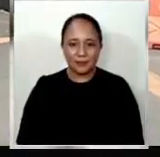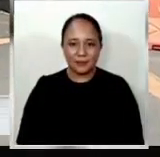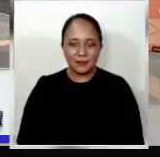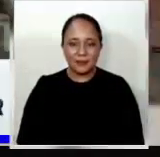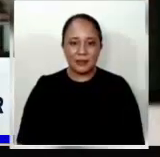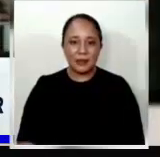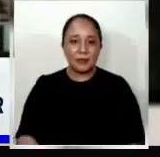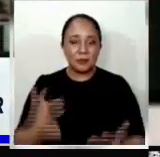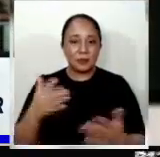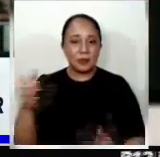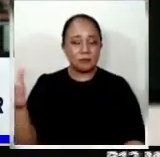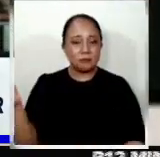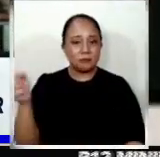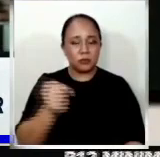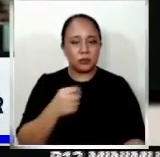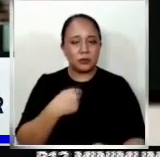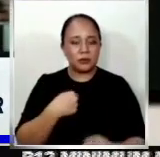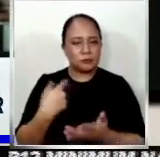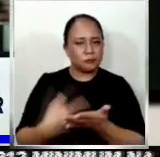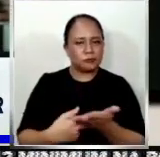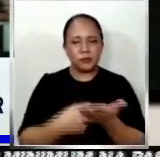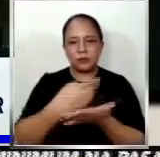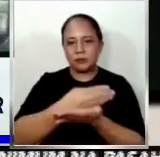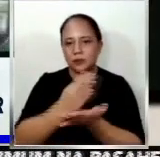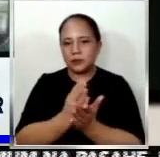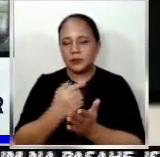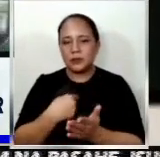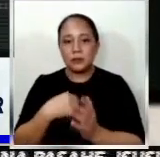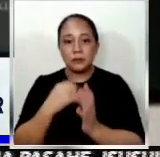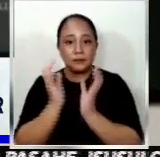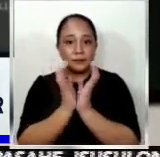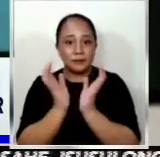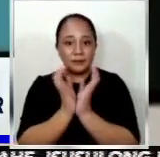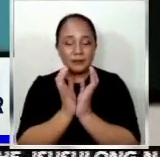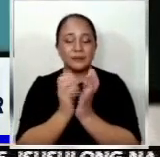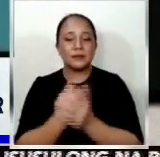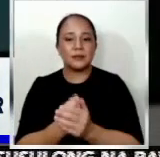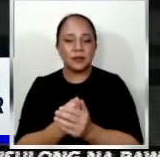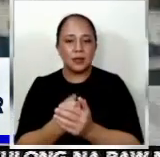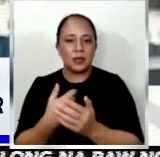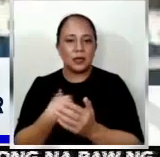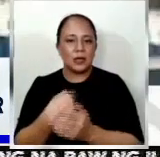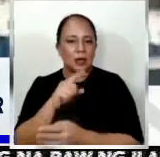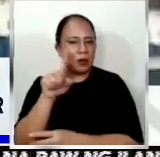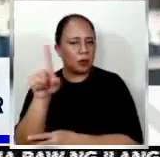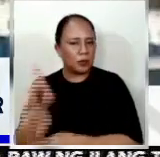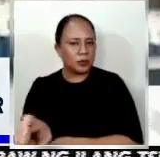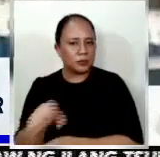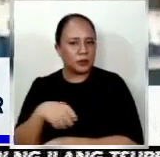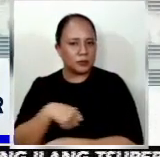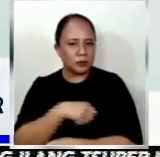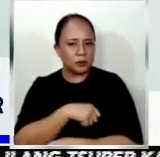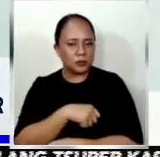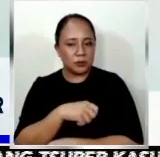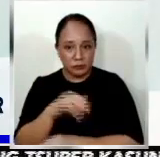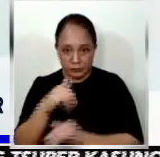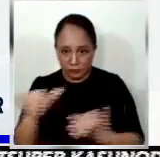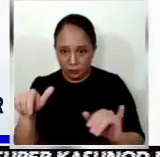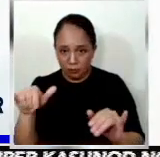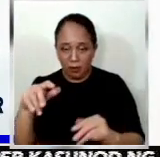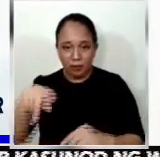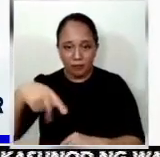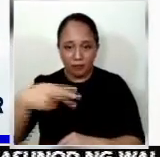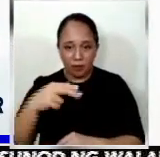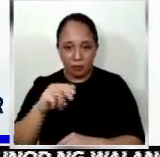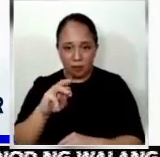Sa pagtalakay ng budget kahapon ng Department of Social Welfare and Development, tanong ng mga senador, malaformally ba ang kontrata ng DSWD